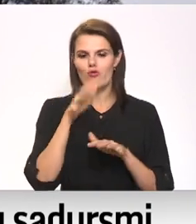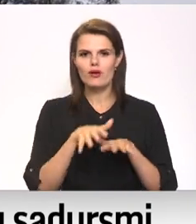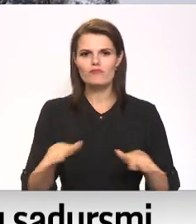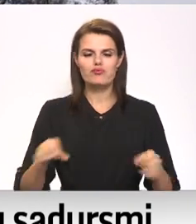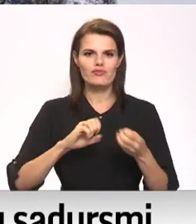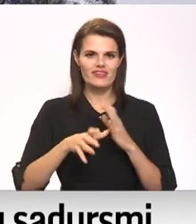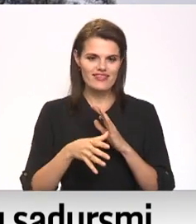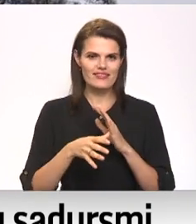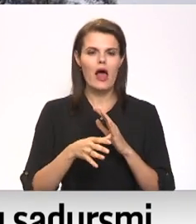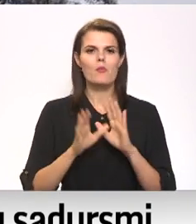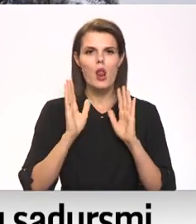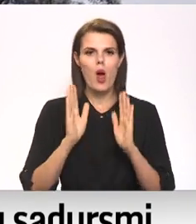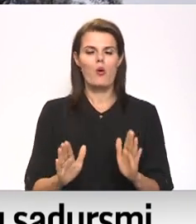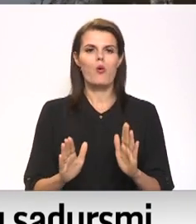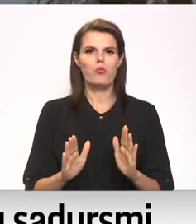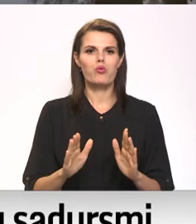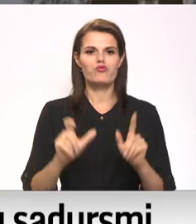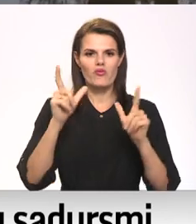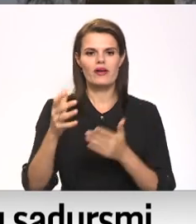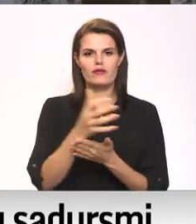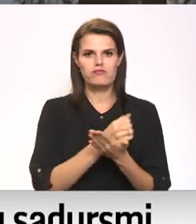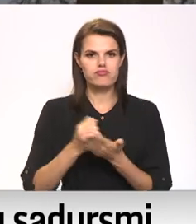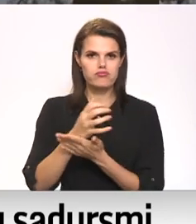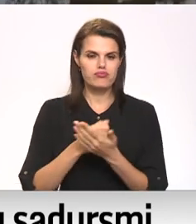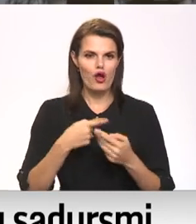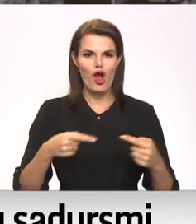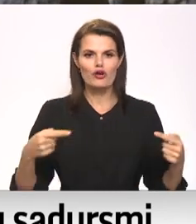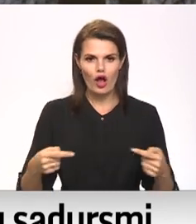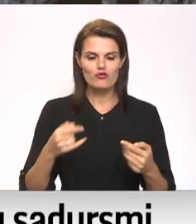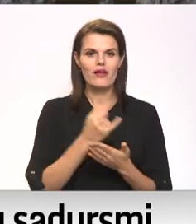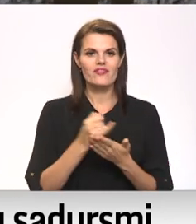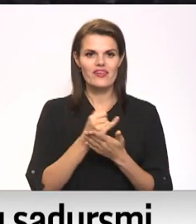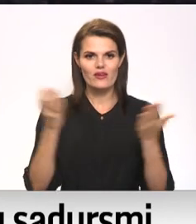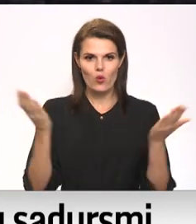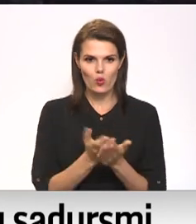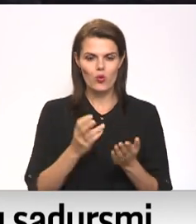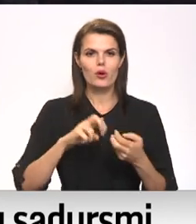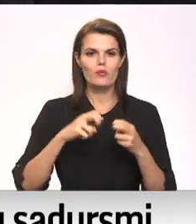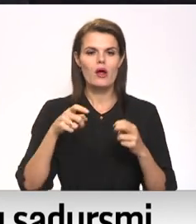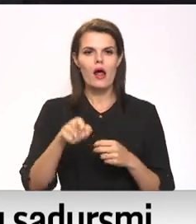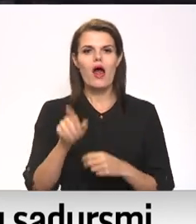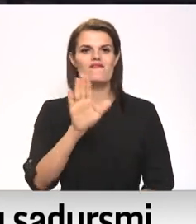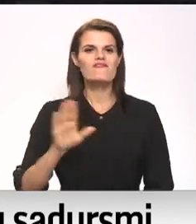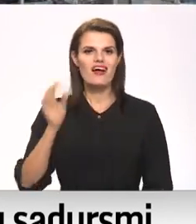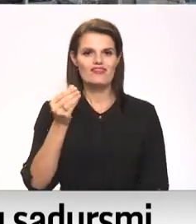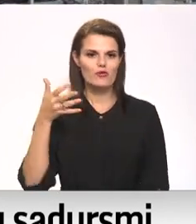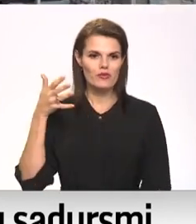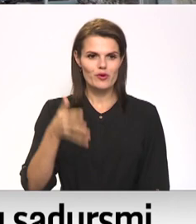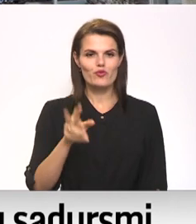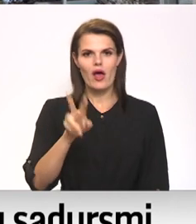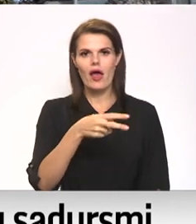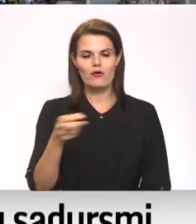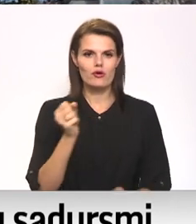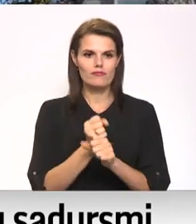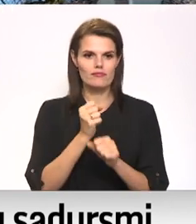no melioratiem laukiem iegūt lielāku ražu. Gultnes tīrīšanas darbus par valsts budžeta līdzekļiem vairāk kā 500 000 eiro apmērā veic